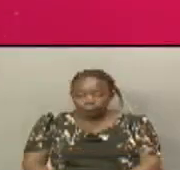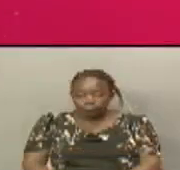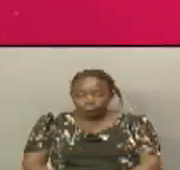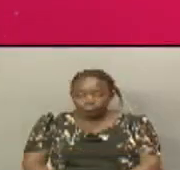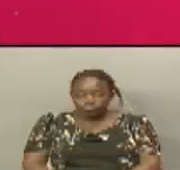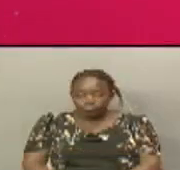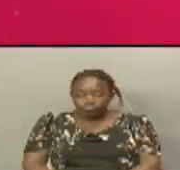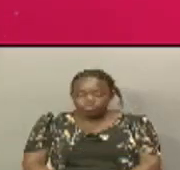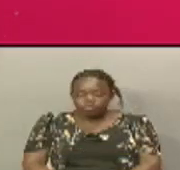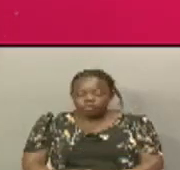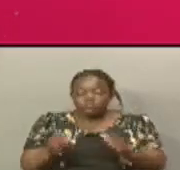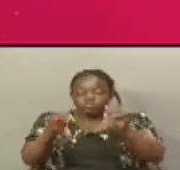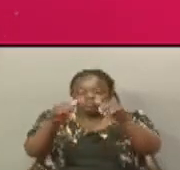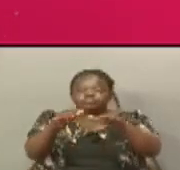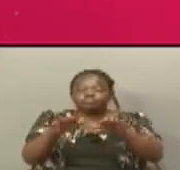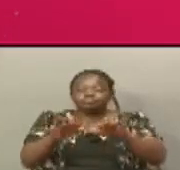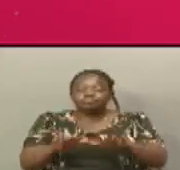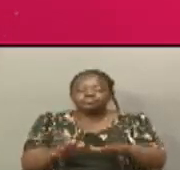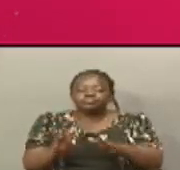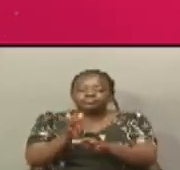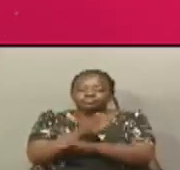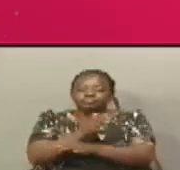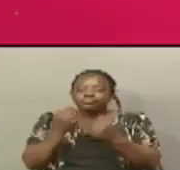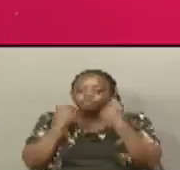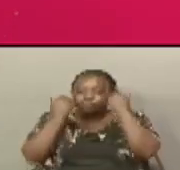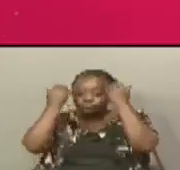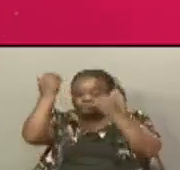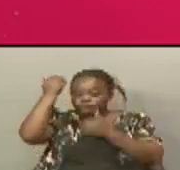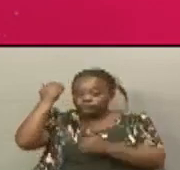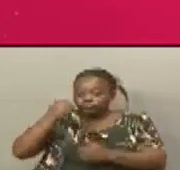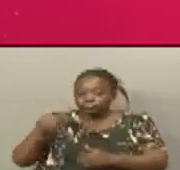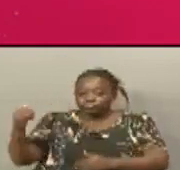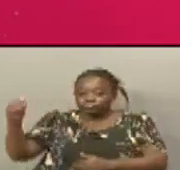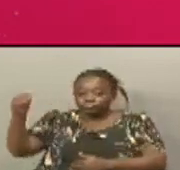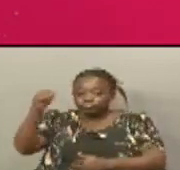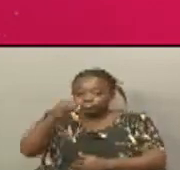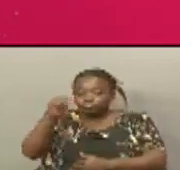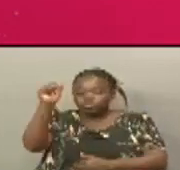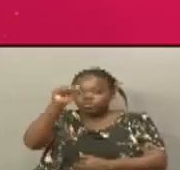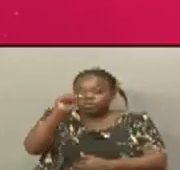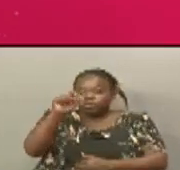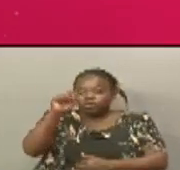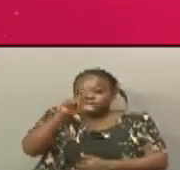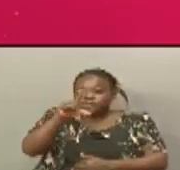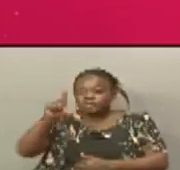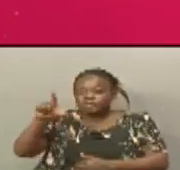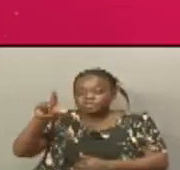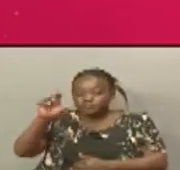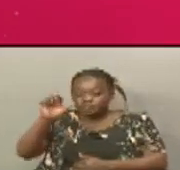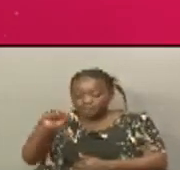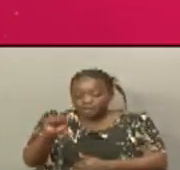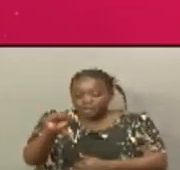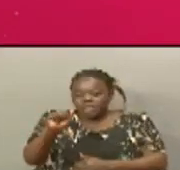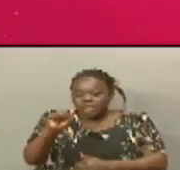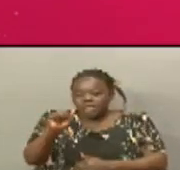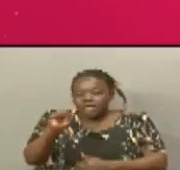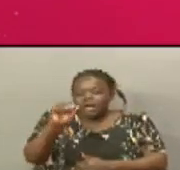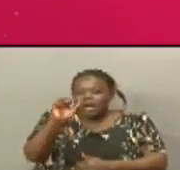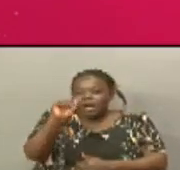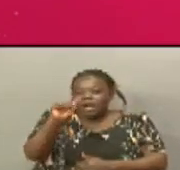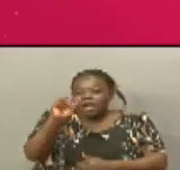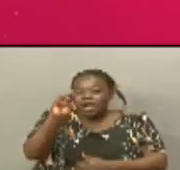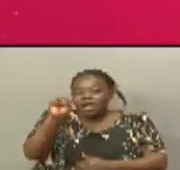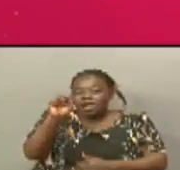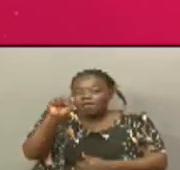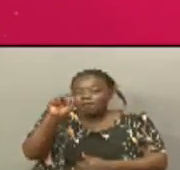Ate byo ebyokuziika abadde omulamuzi wa kkooti enkulu Stella Rachi Amoko kuzzeemu